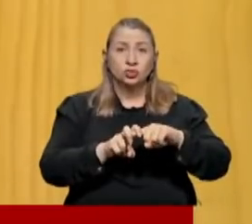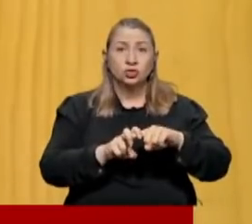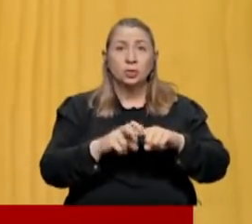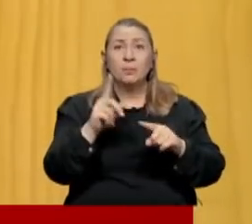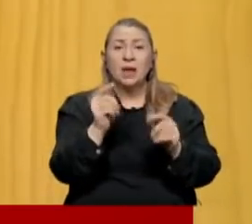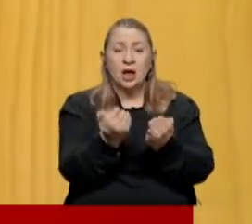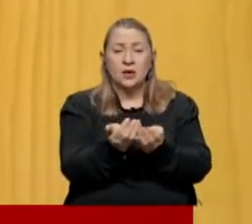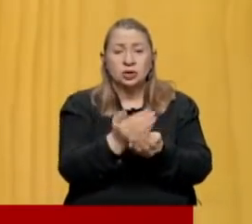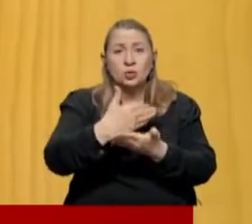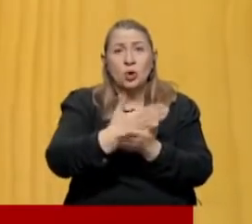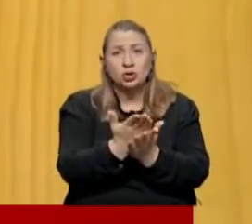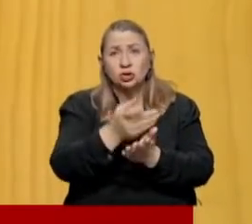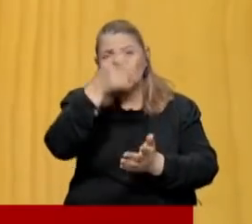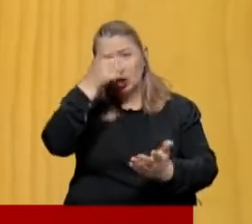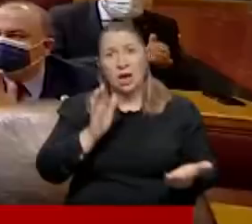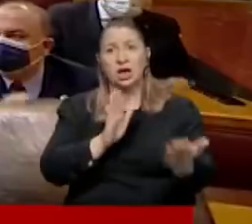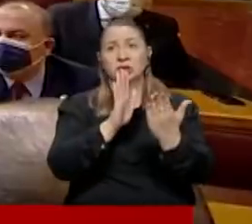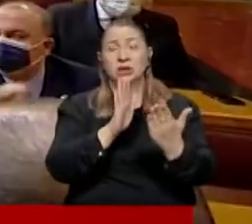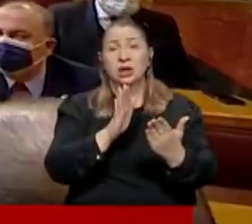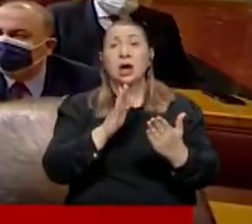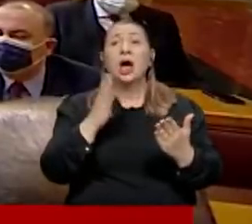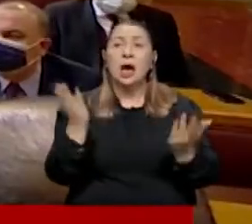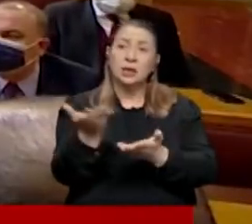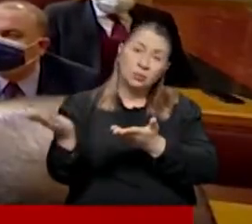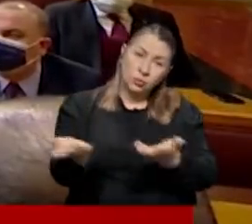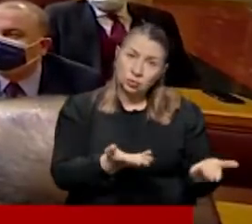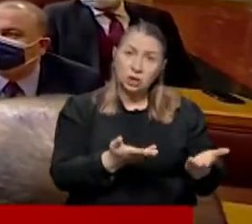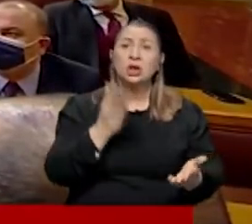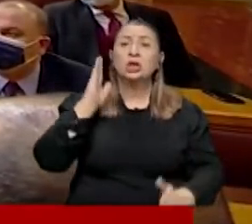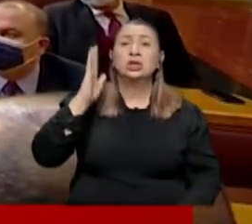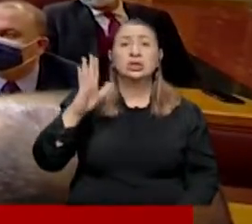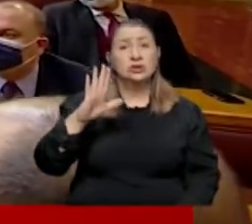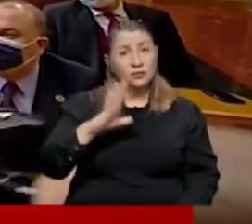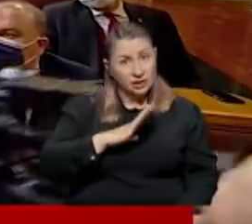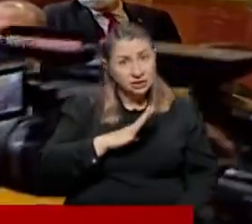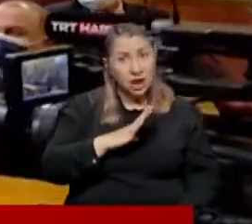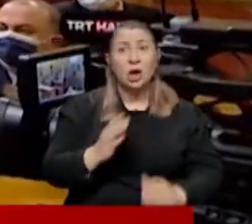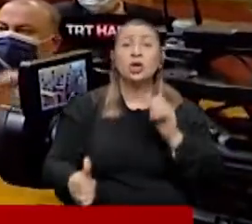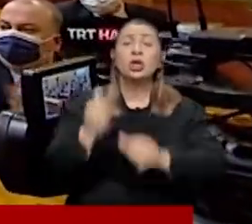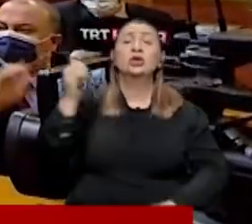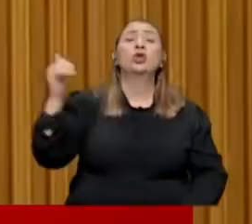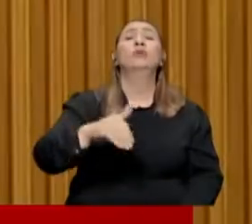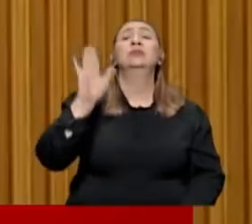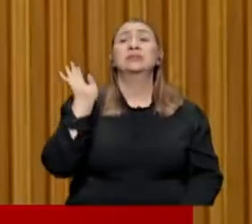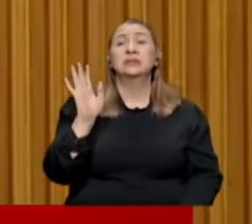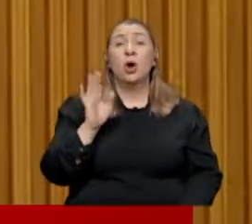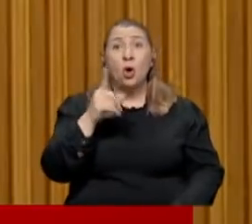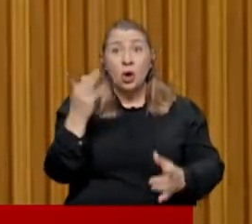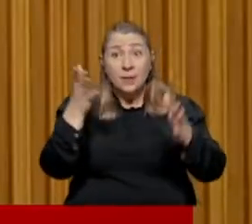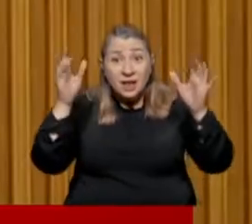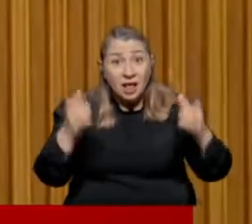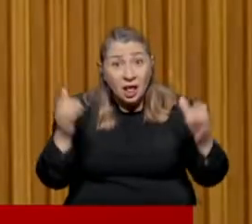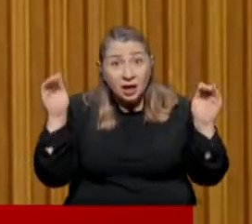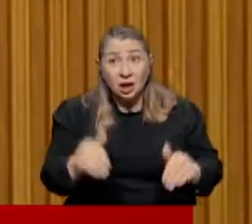bir avuç bölücü ve Türkiye karşı Haydi buyursunlar gidişleri olsun da dönüşleri Olmaz öyle bir